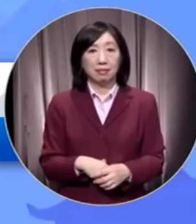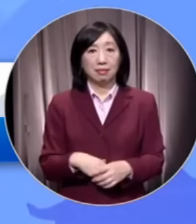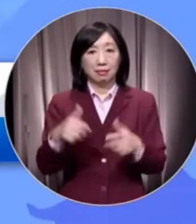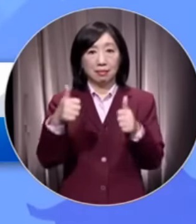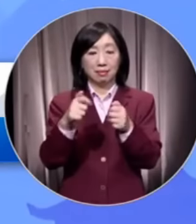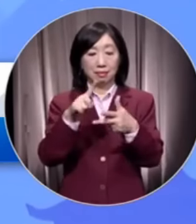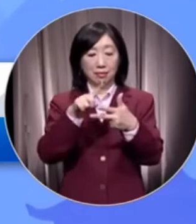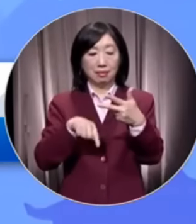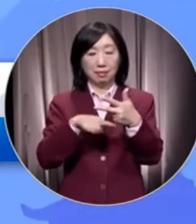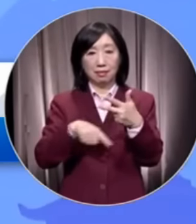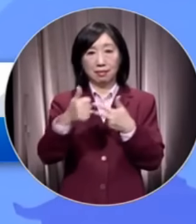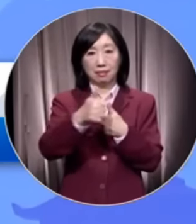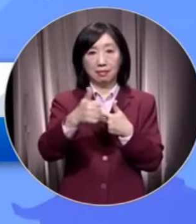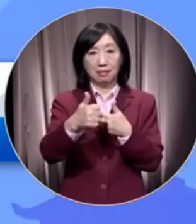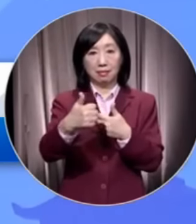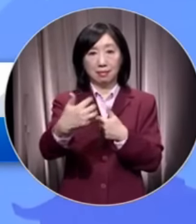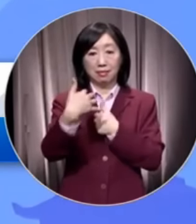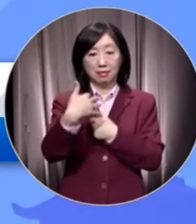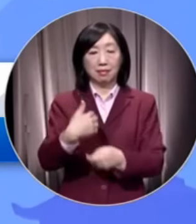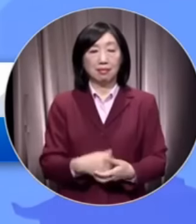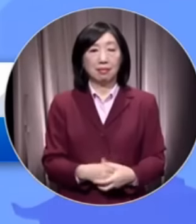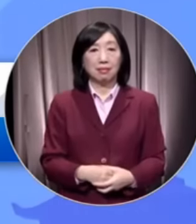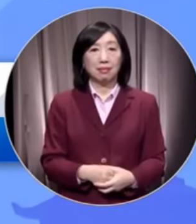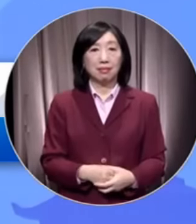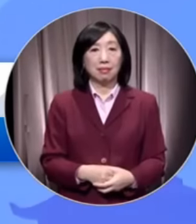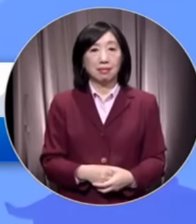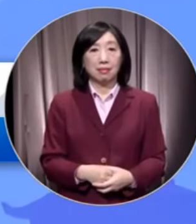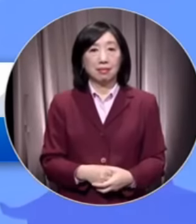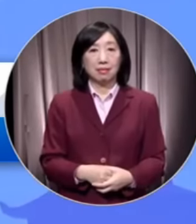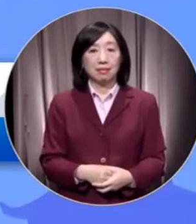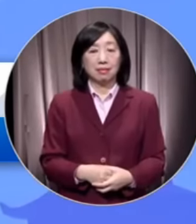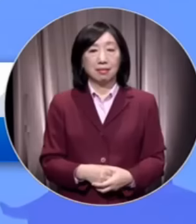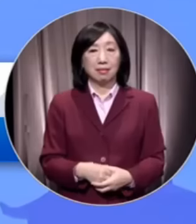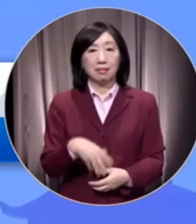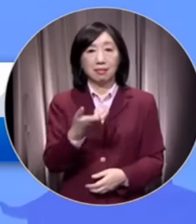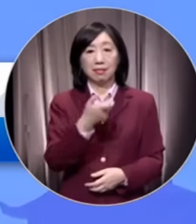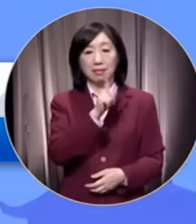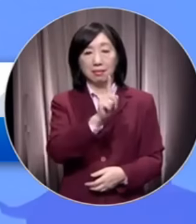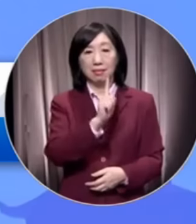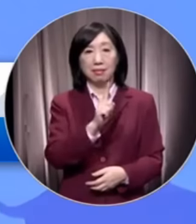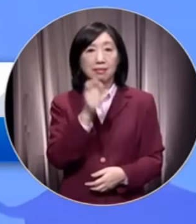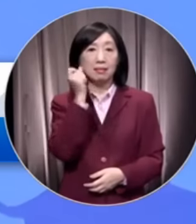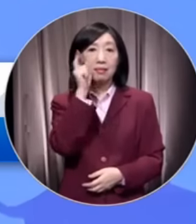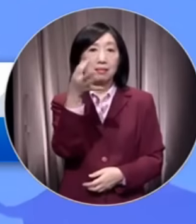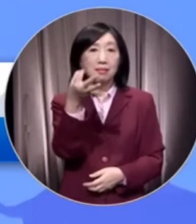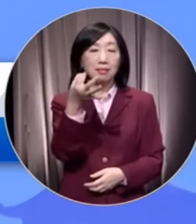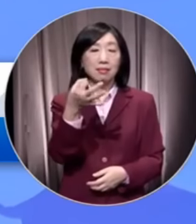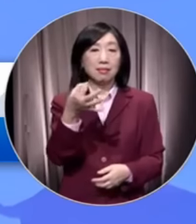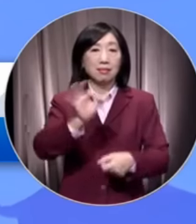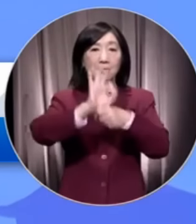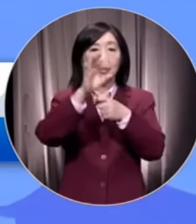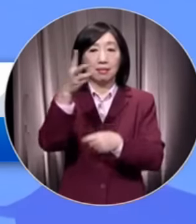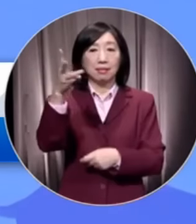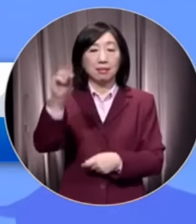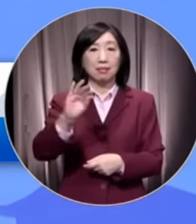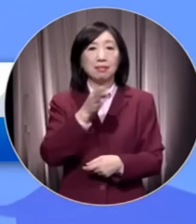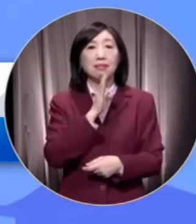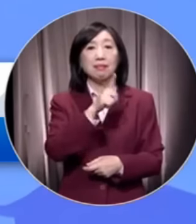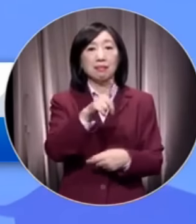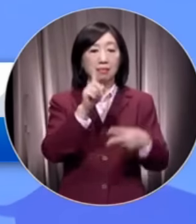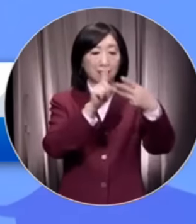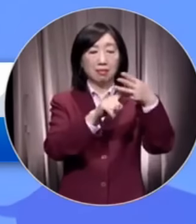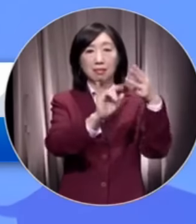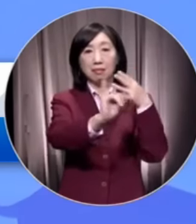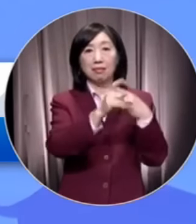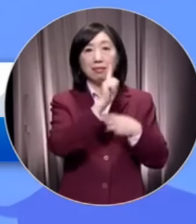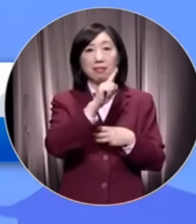谢朱主席的指教。朱主席说要把基本工资调到3万，可是你的副手王如玄在前一